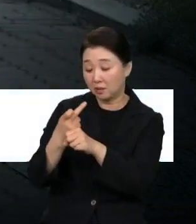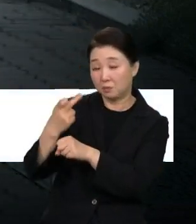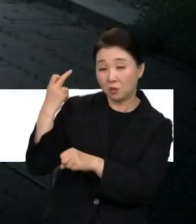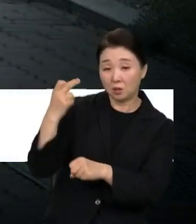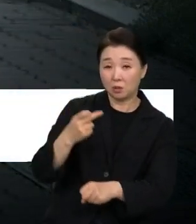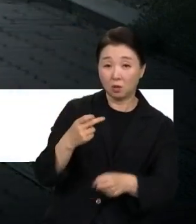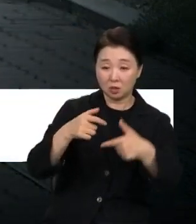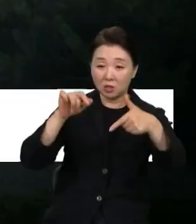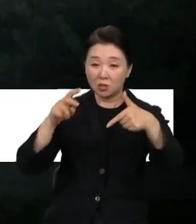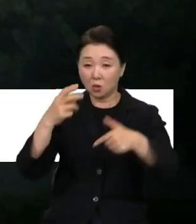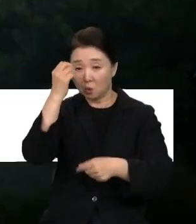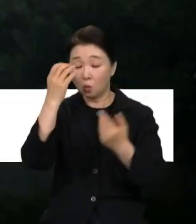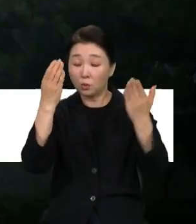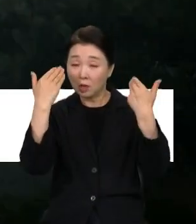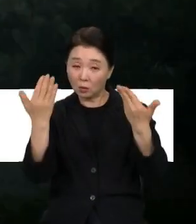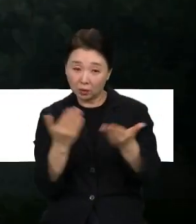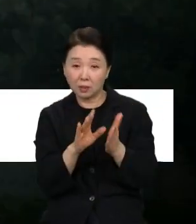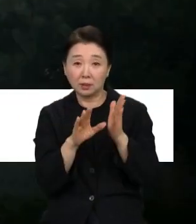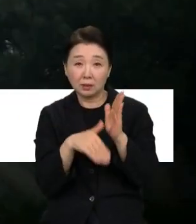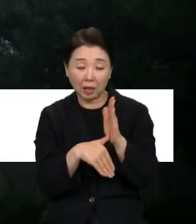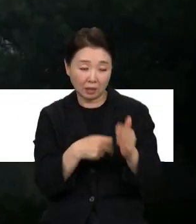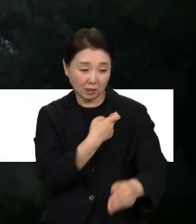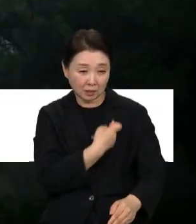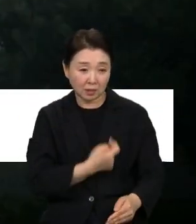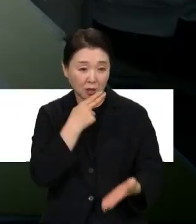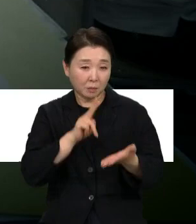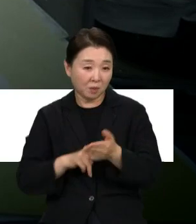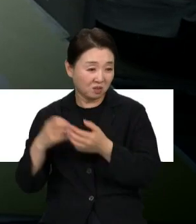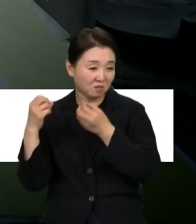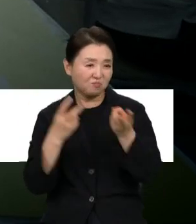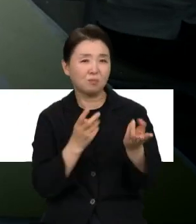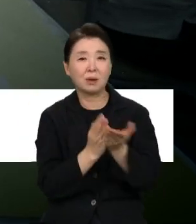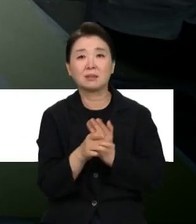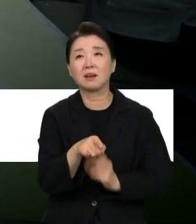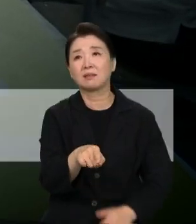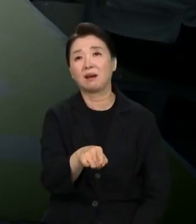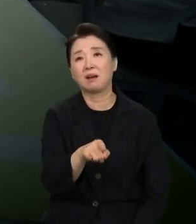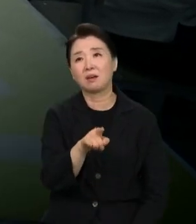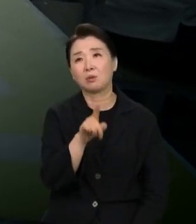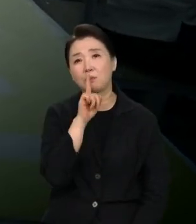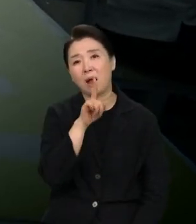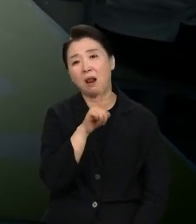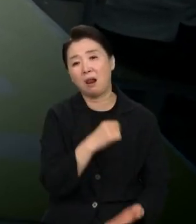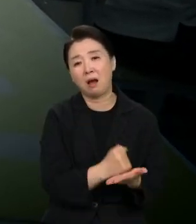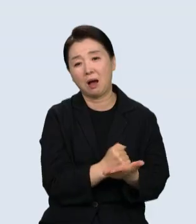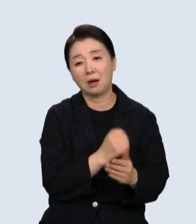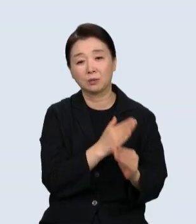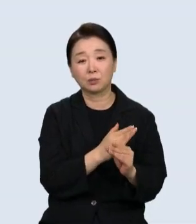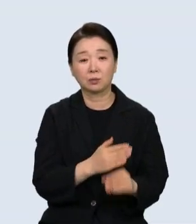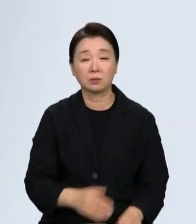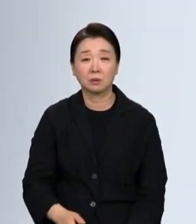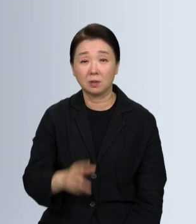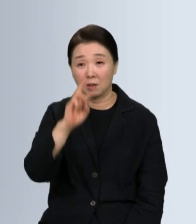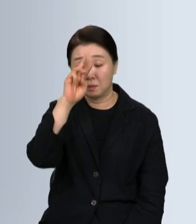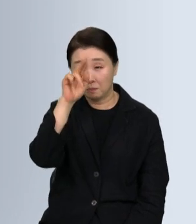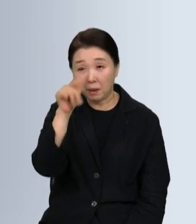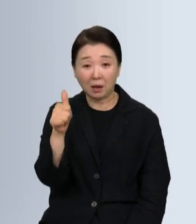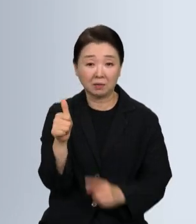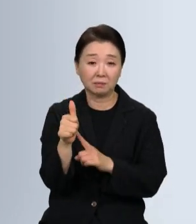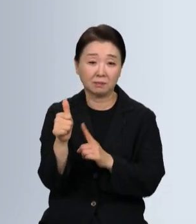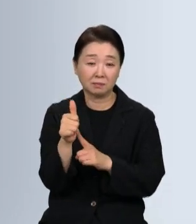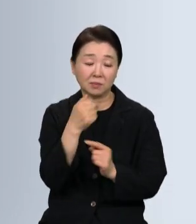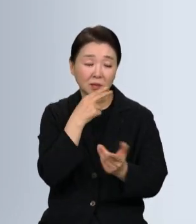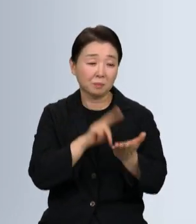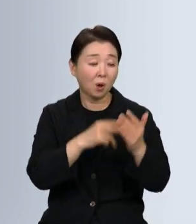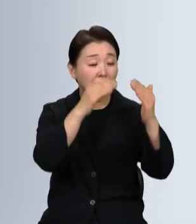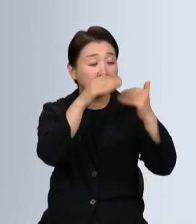인천의 한 고등학교에 근무할 당시 제자에게 보냈던 부적절한 편지들이 논란이 되고 있습니다 박회장이 보낸 것으로 알려진